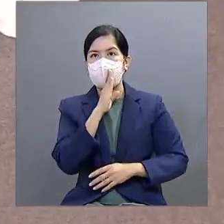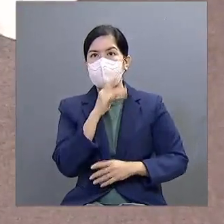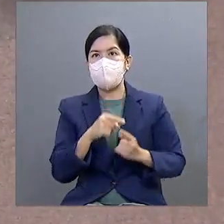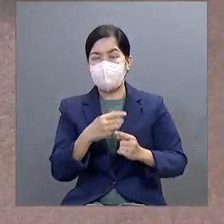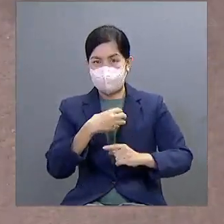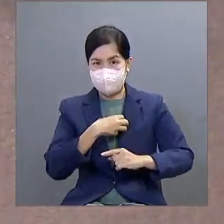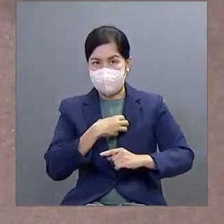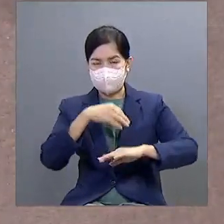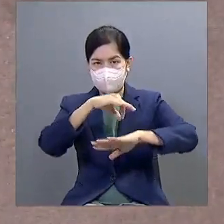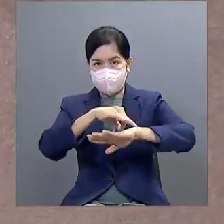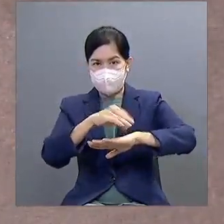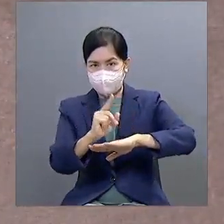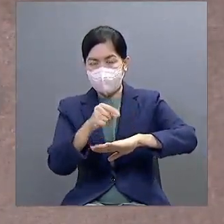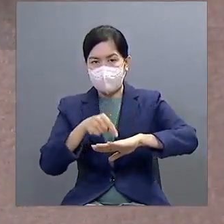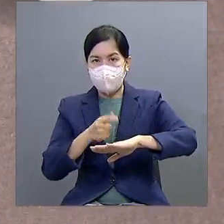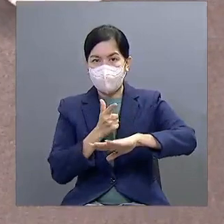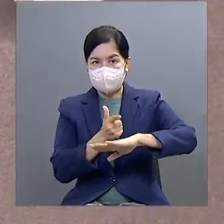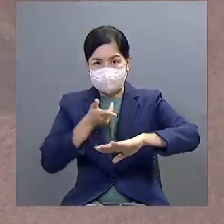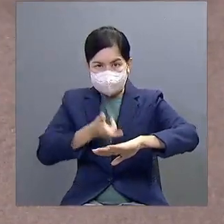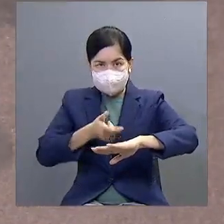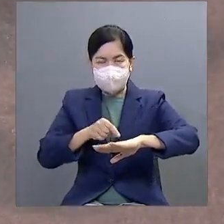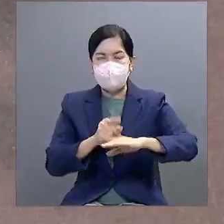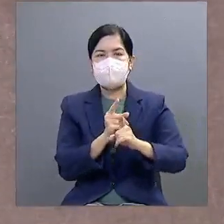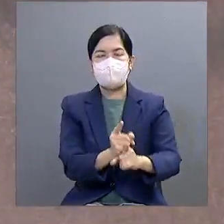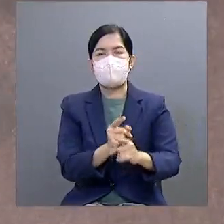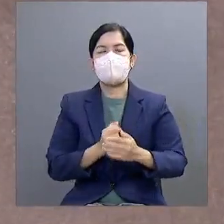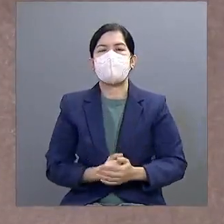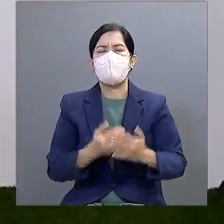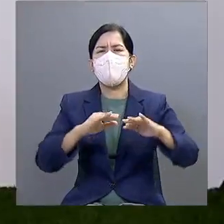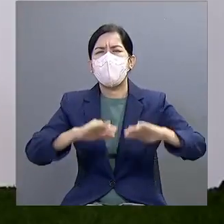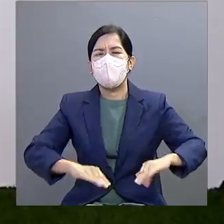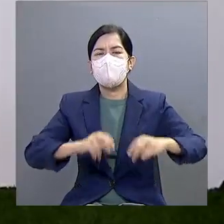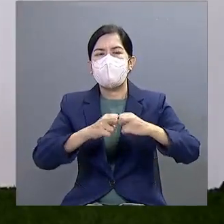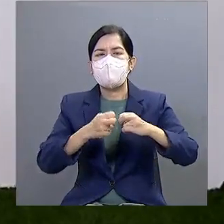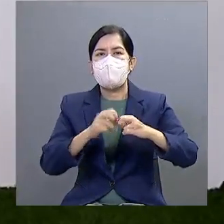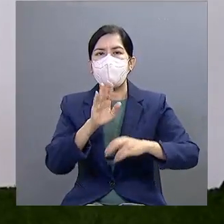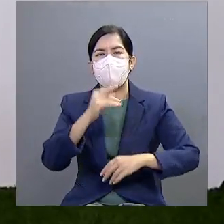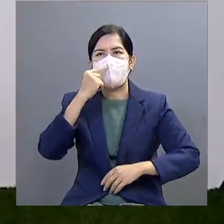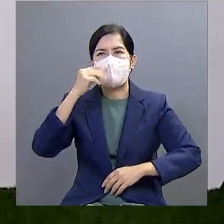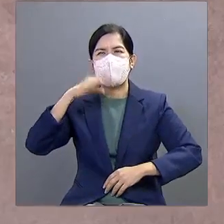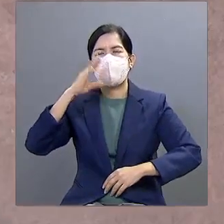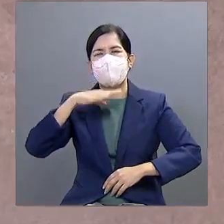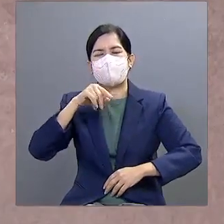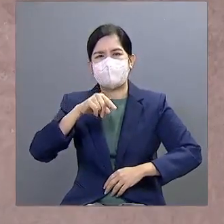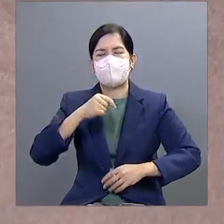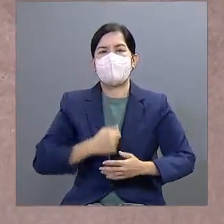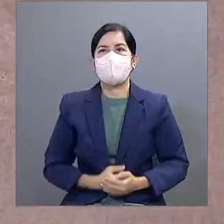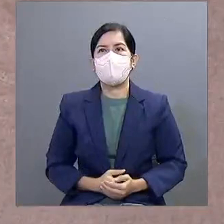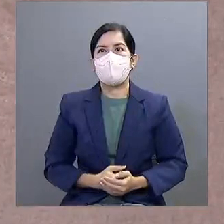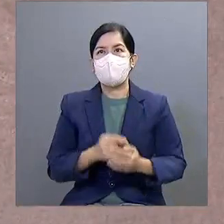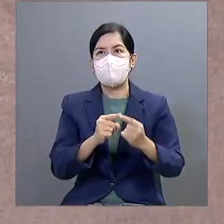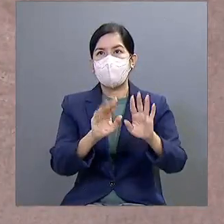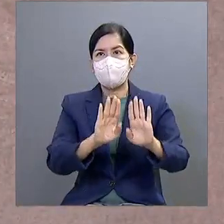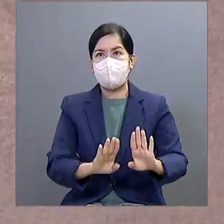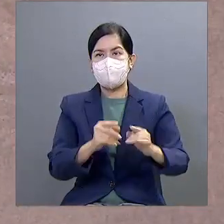ณนี้นะคะแล้วก็ทำให้เป็นการกบกลิ่นสัตว์เลี้ยงแล้วก็ไม่ทำให้ฉุนจนเกินไปนะคะทำเป็นบริเวณเฉพาะจุดเท่านั้